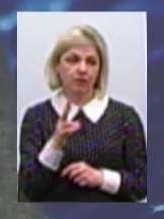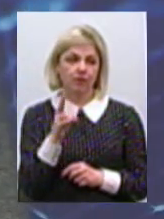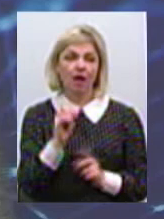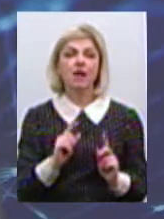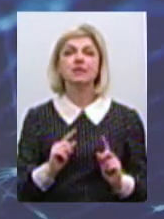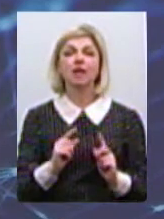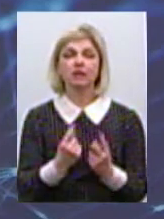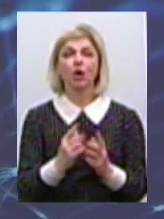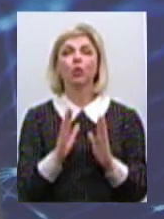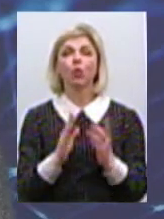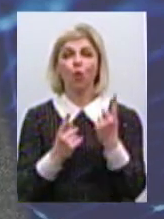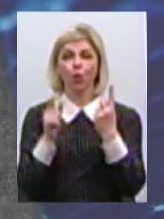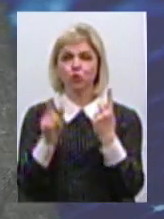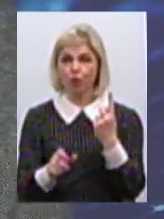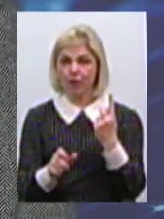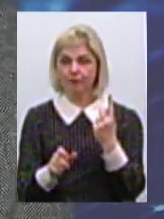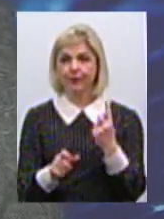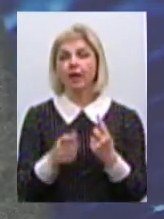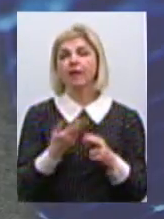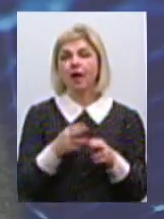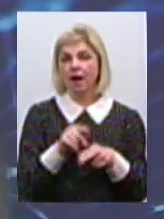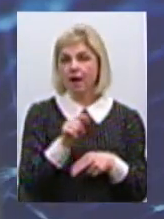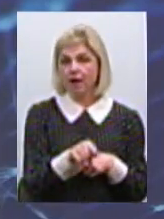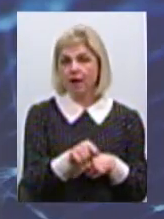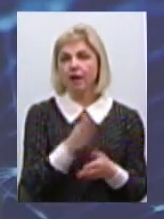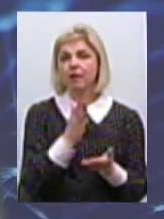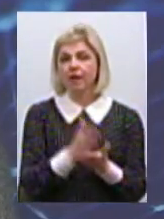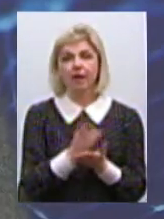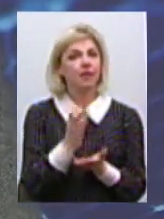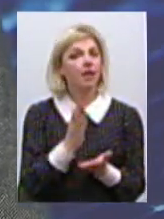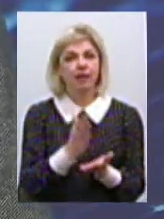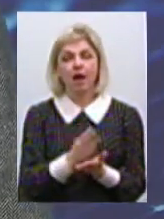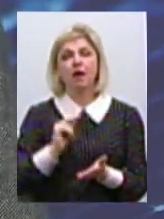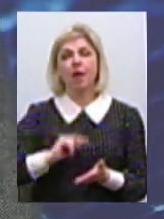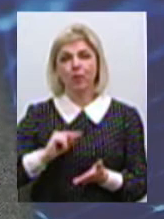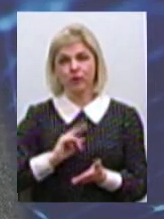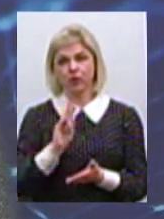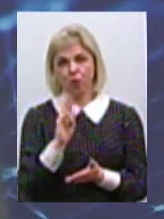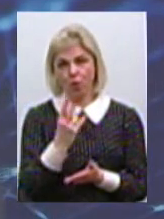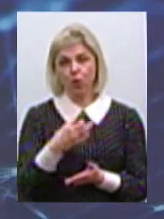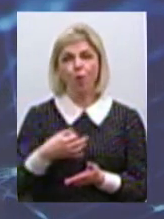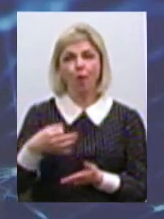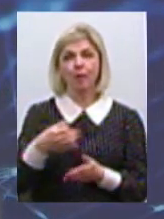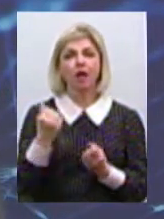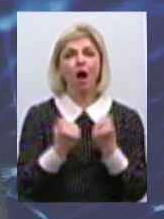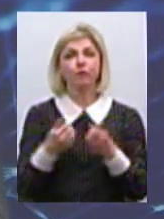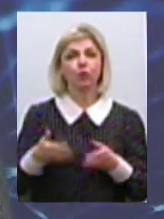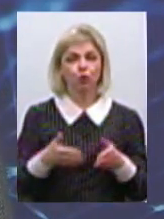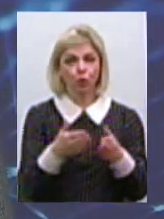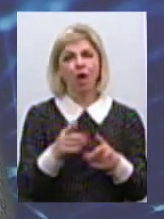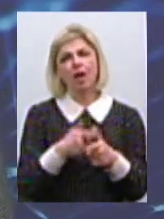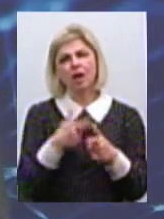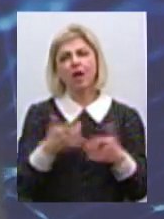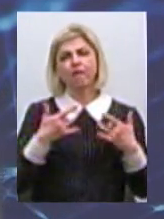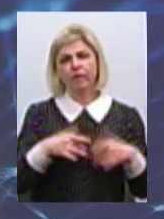затримана тільки одна особа, яка не є працівником Миколаївського облавтодору або звільнений ще на